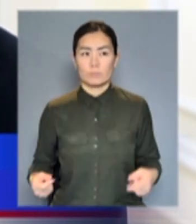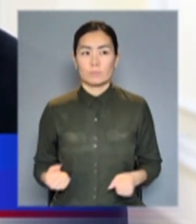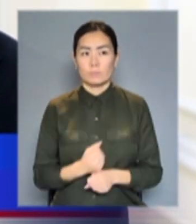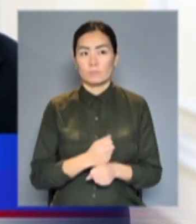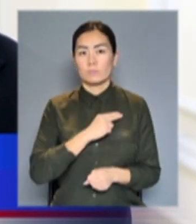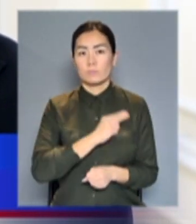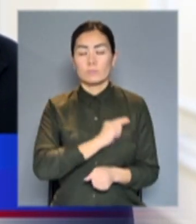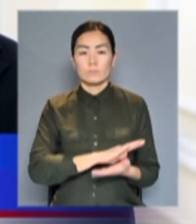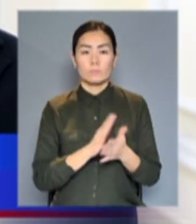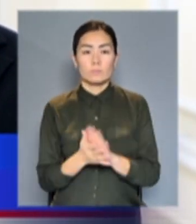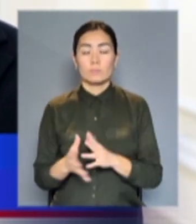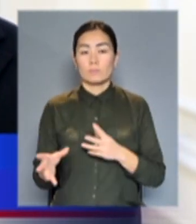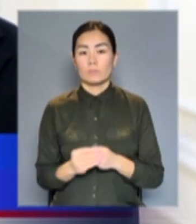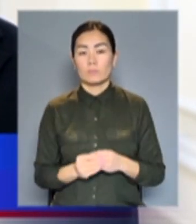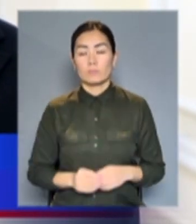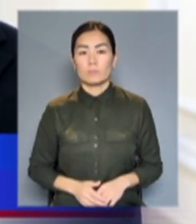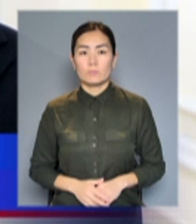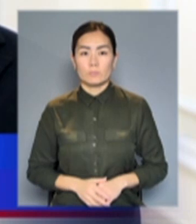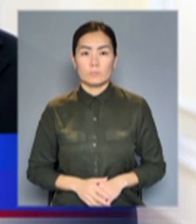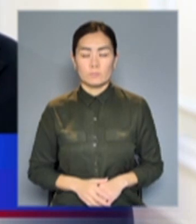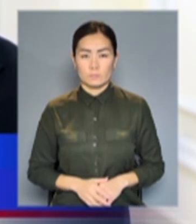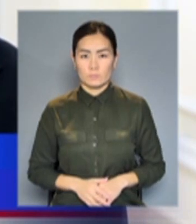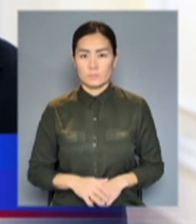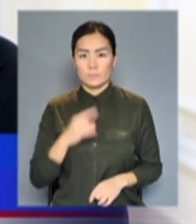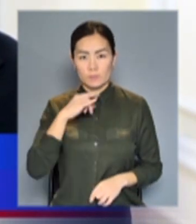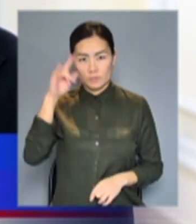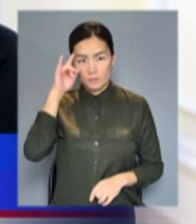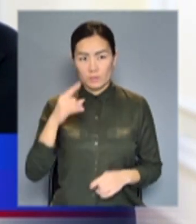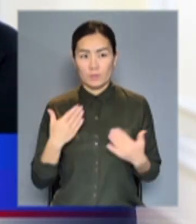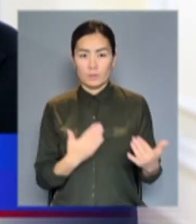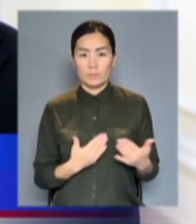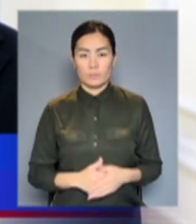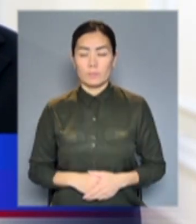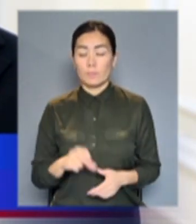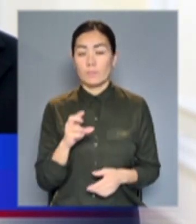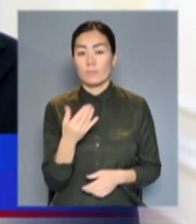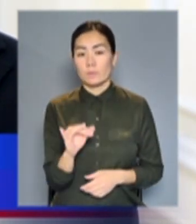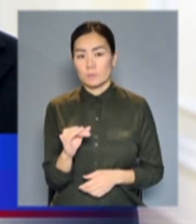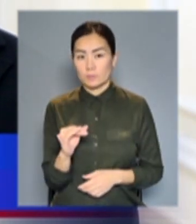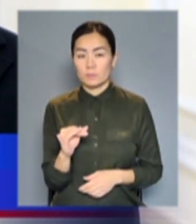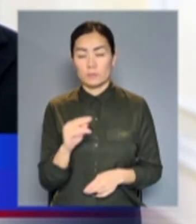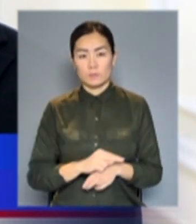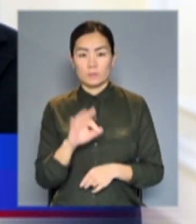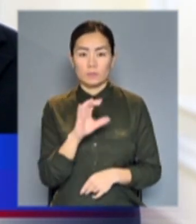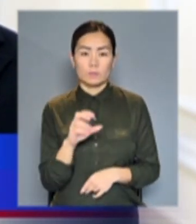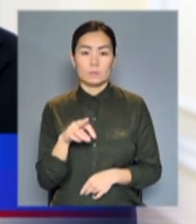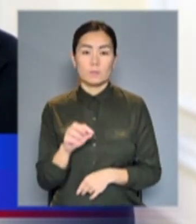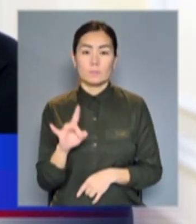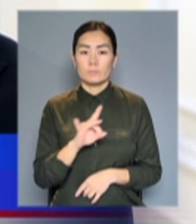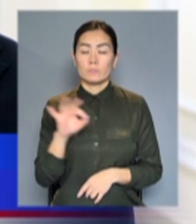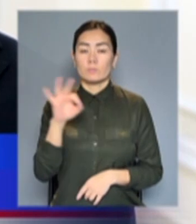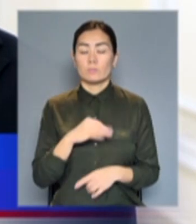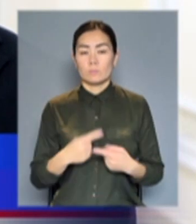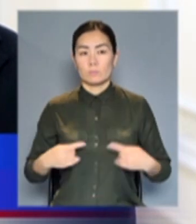дүниені дүниетанымды, яғни қазақи дүниетанымды, соның ішінде қазақтың бұрында осы Абайдың санасында дінді ұстану бағытын